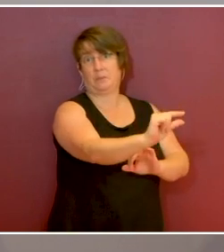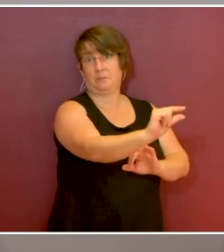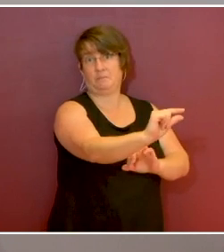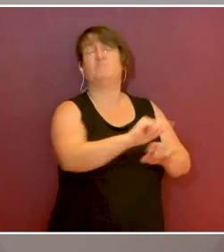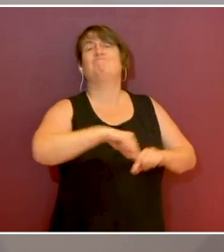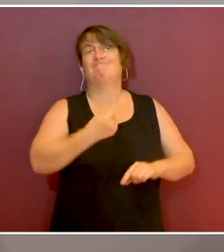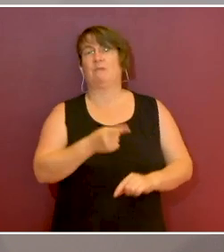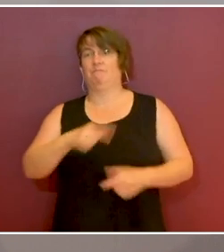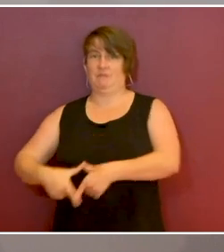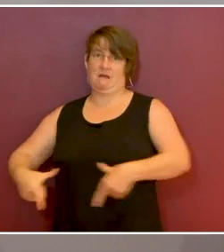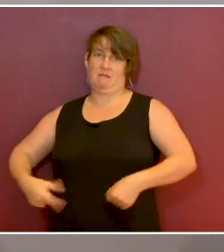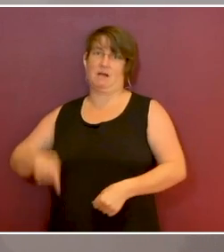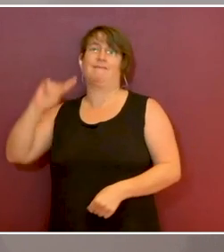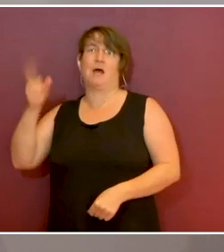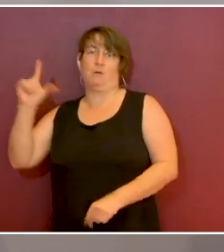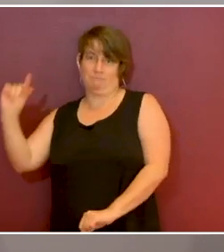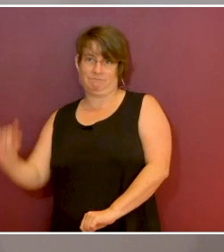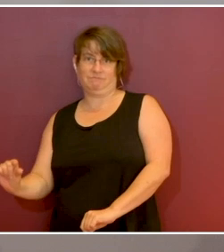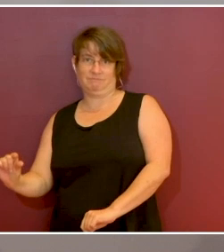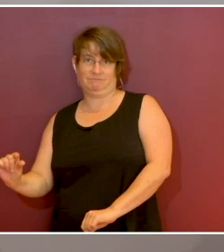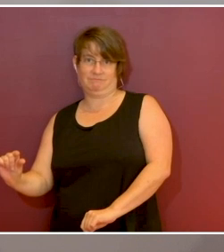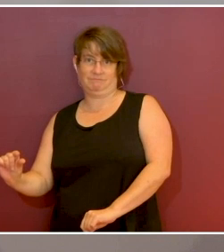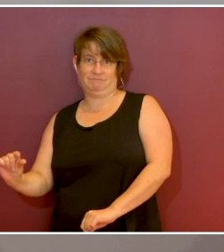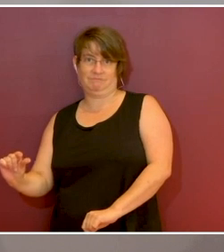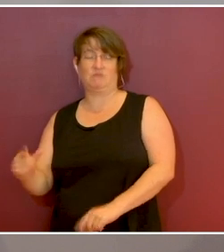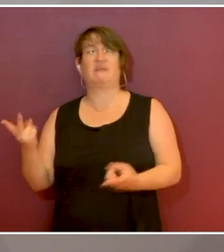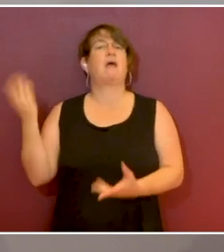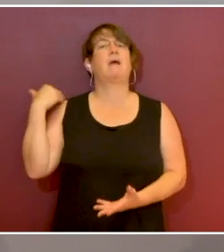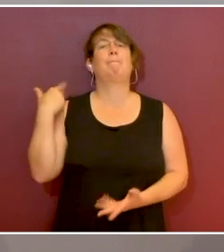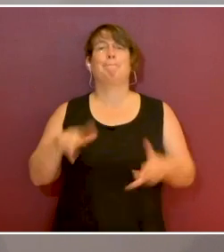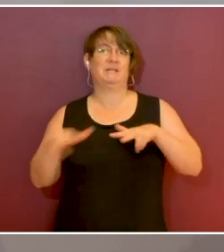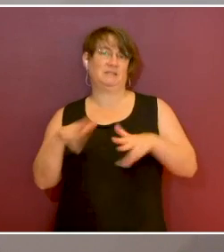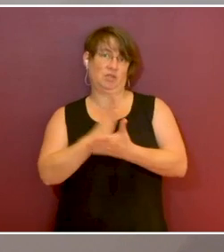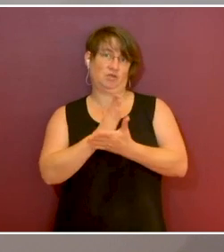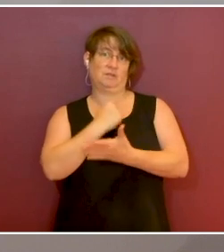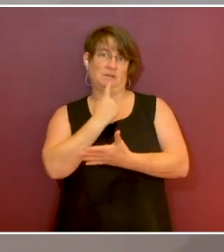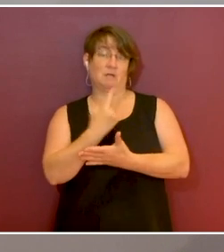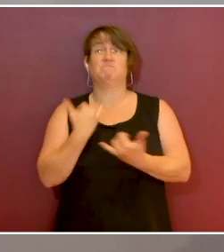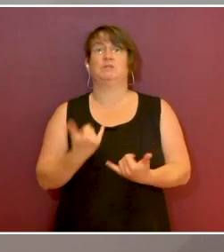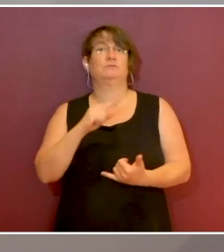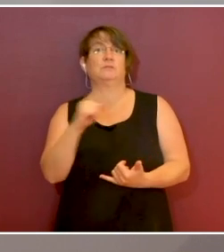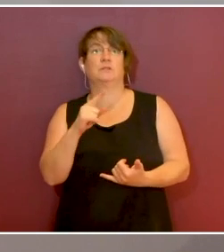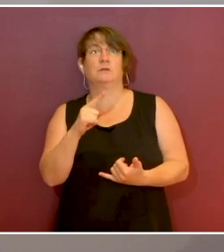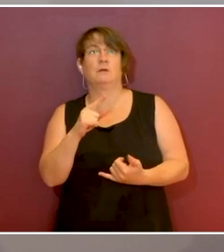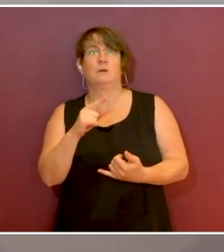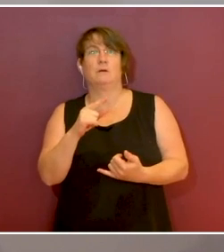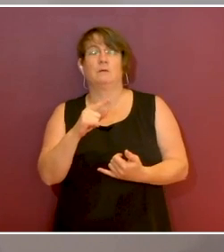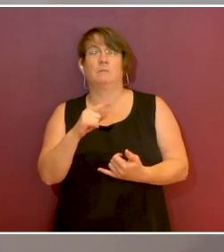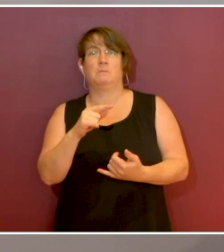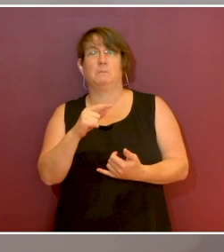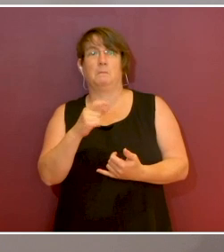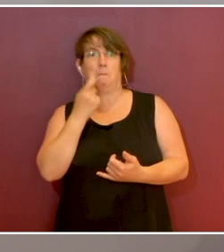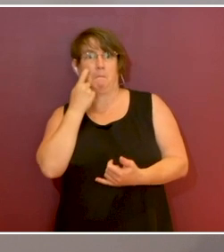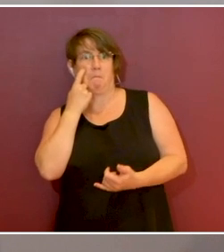Kitas gering. Und wie der Minister auch sagte, wir haben jetzt nicht entdeckt, dass es große